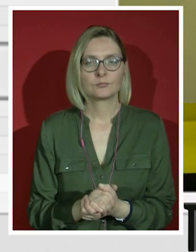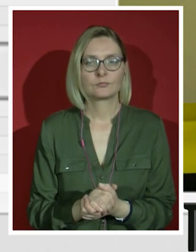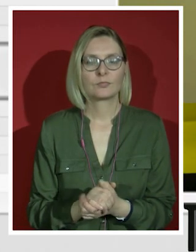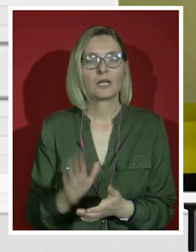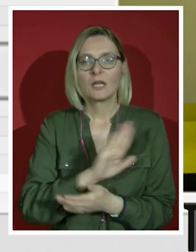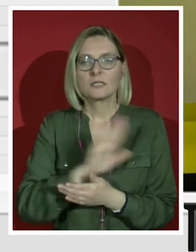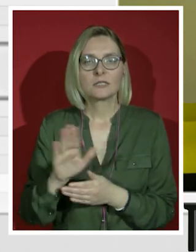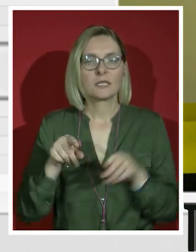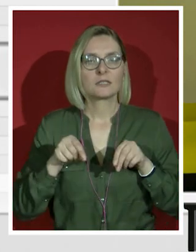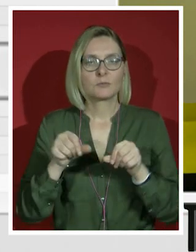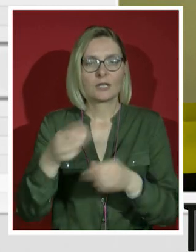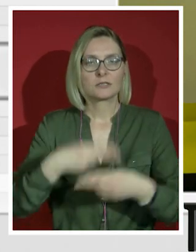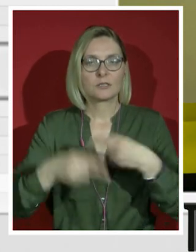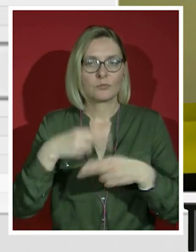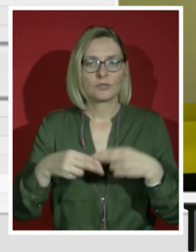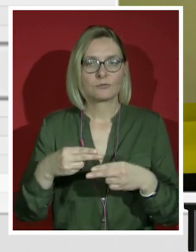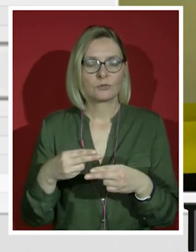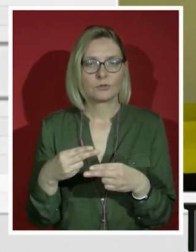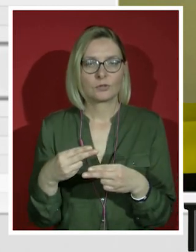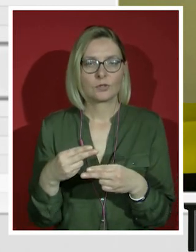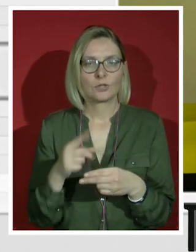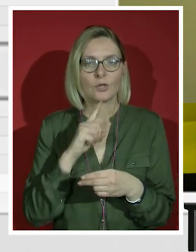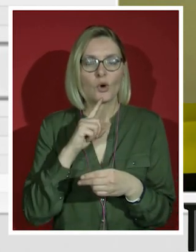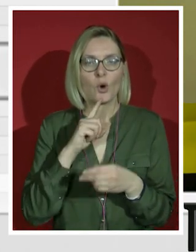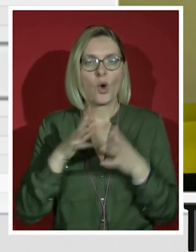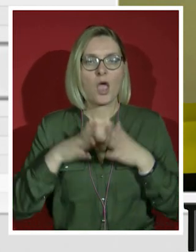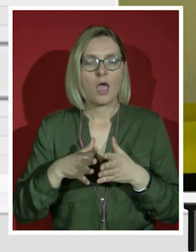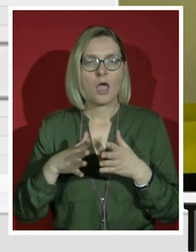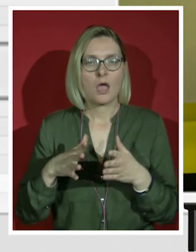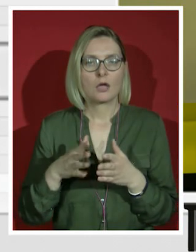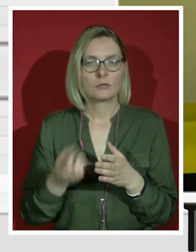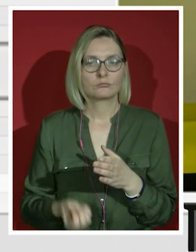Сите земјоделски гранки кои растат, на некој начин има